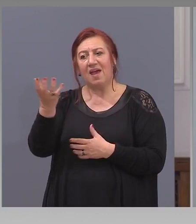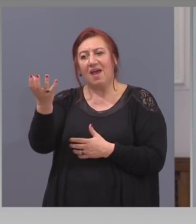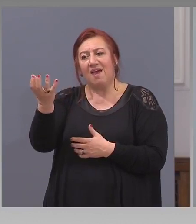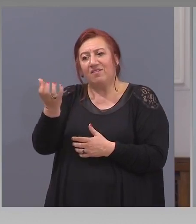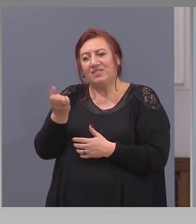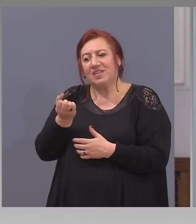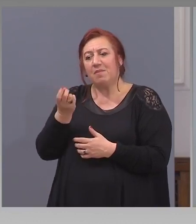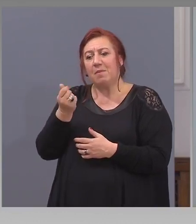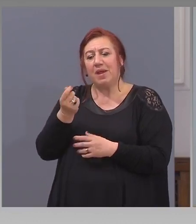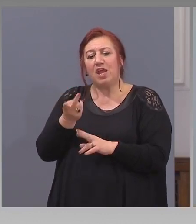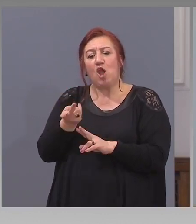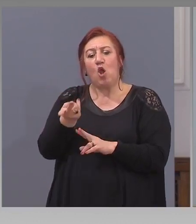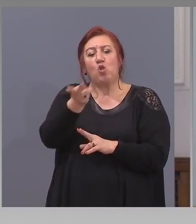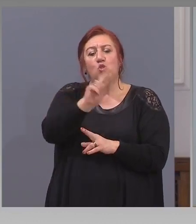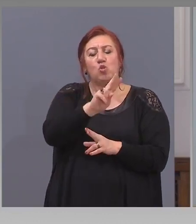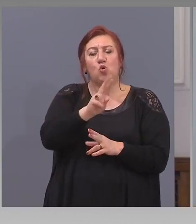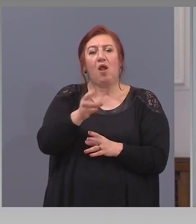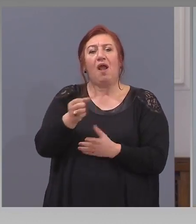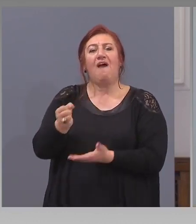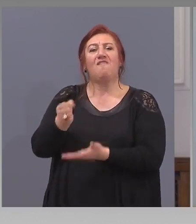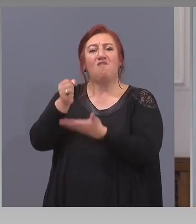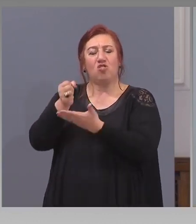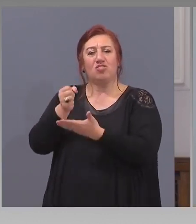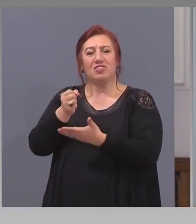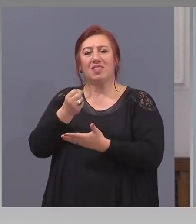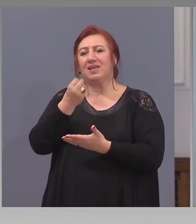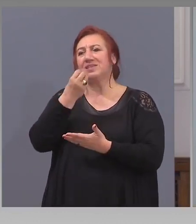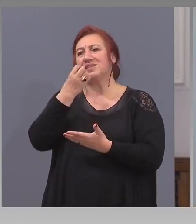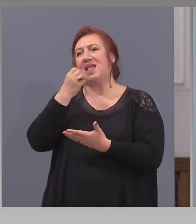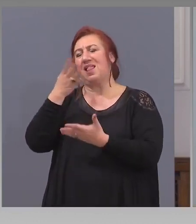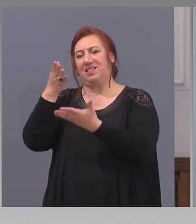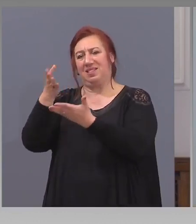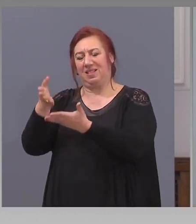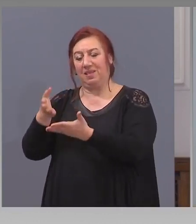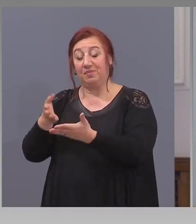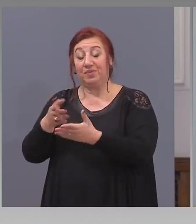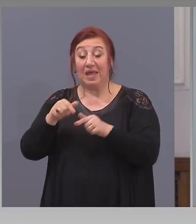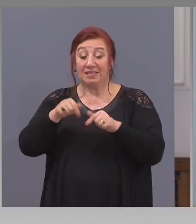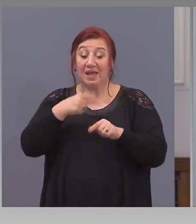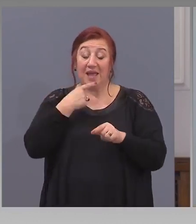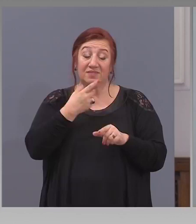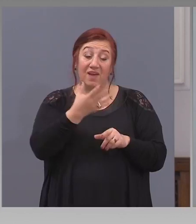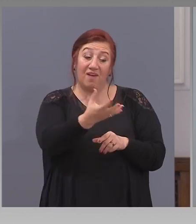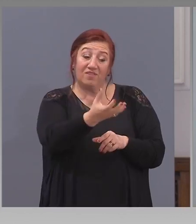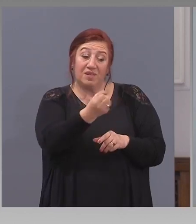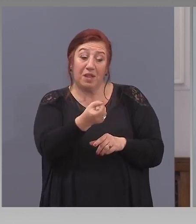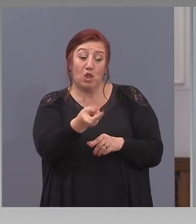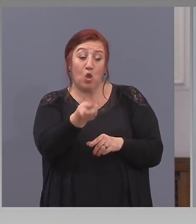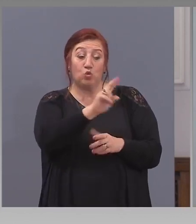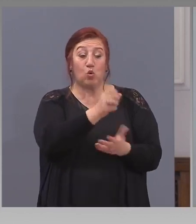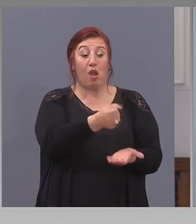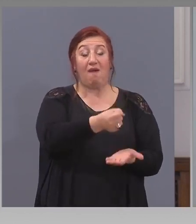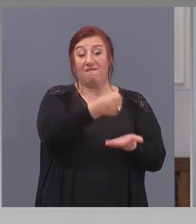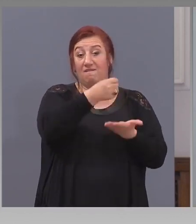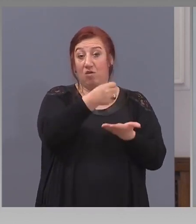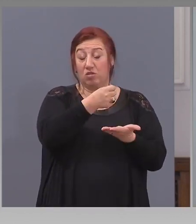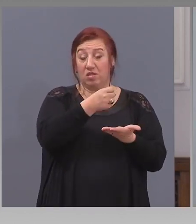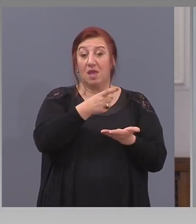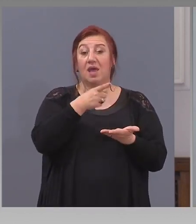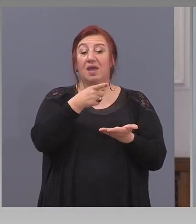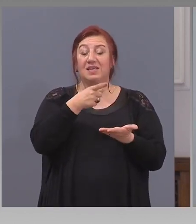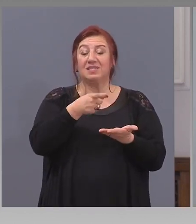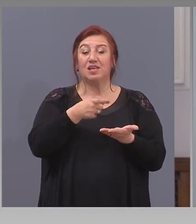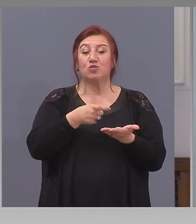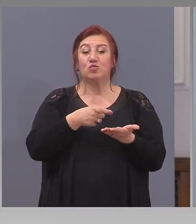други фондове за зелената сделка. Сега казват, вземете си от други и затова